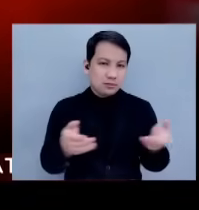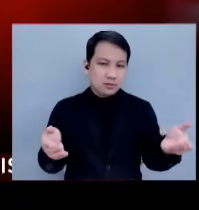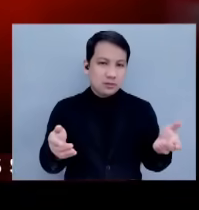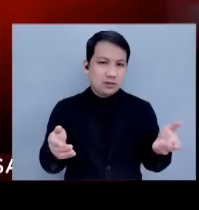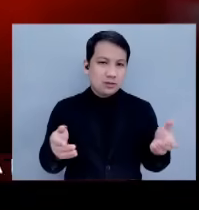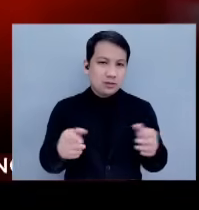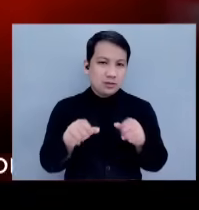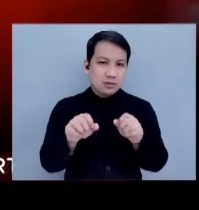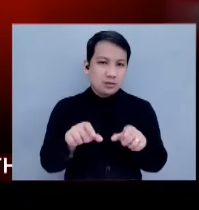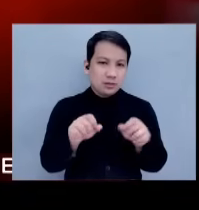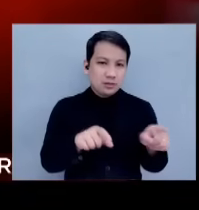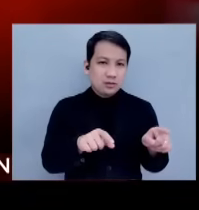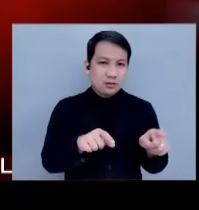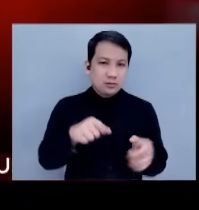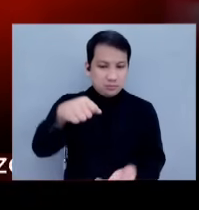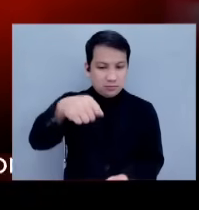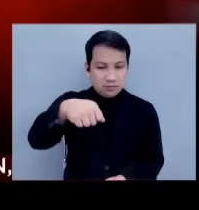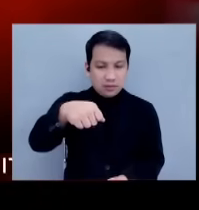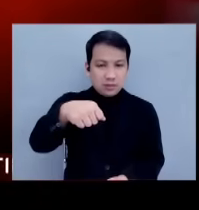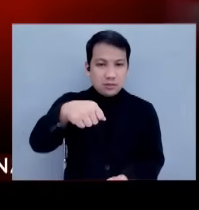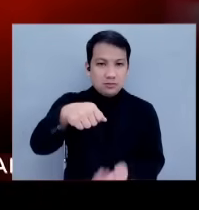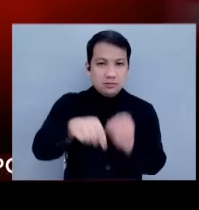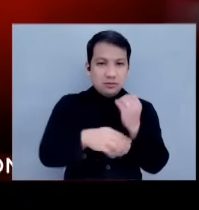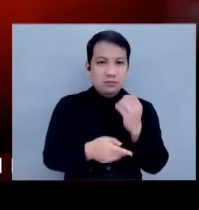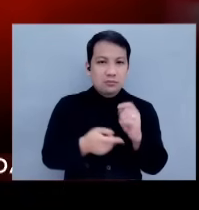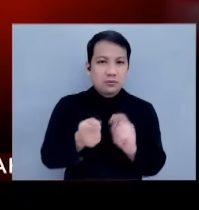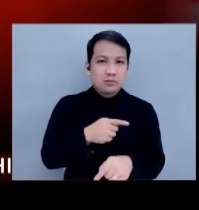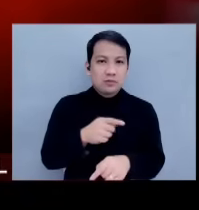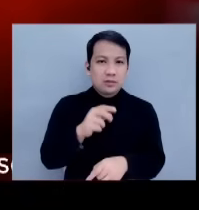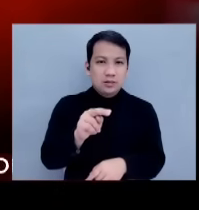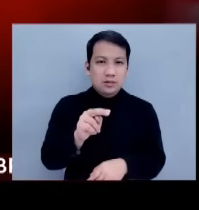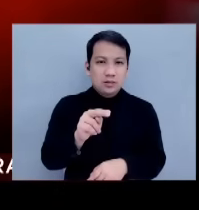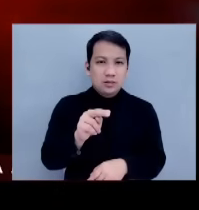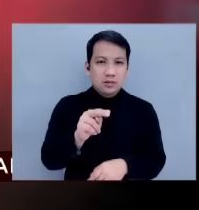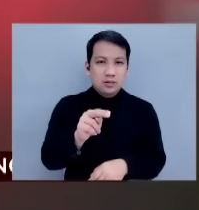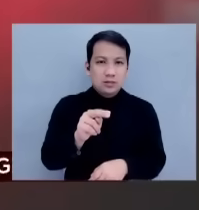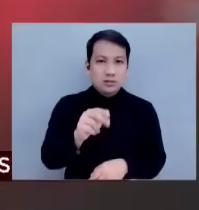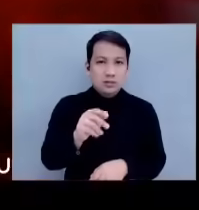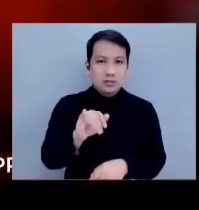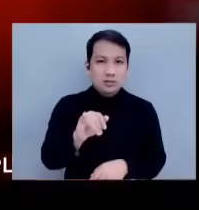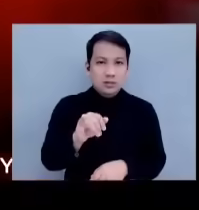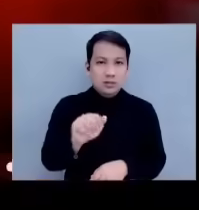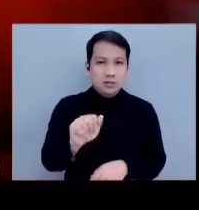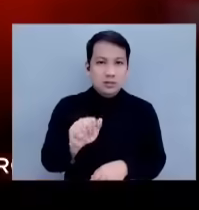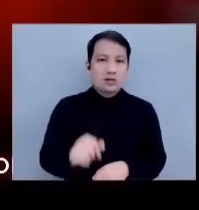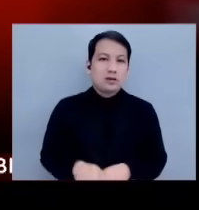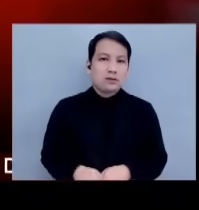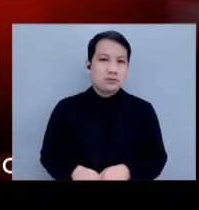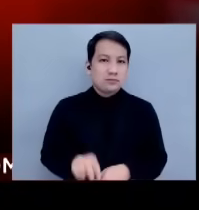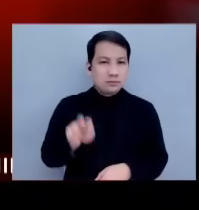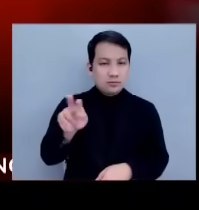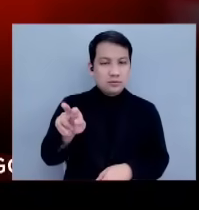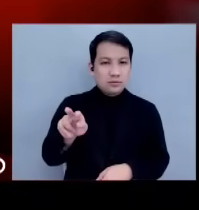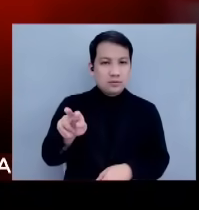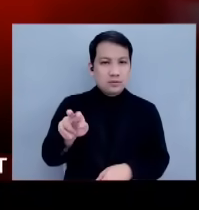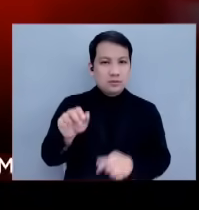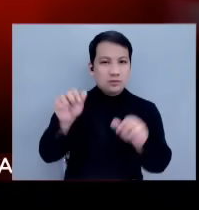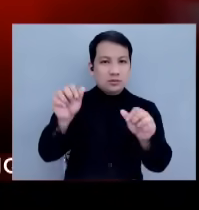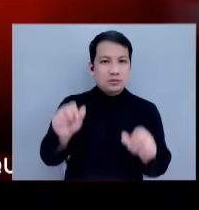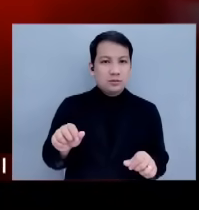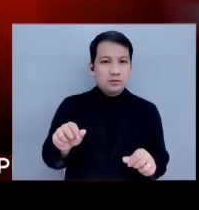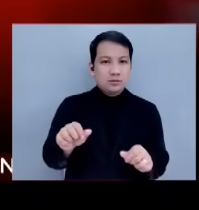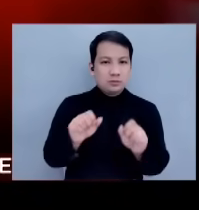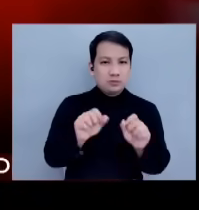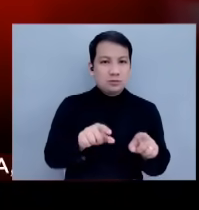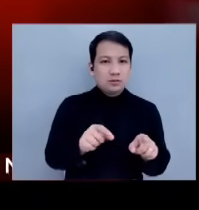down na lost at unclaimed baggage mula raw sa Ninoy Aquino International Airport. Makikita sa post ang larawan ng bagahe na